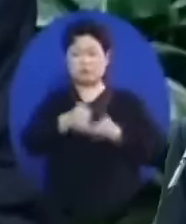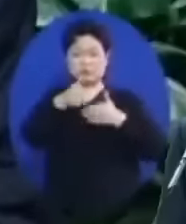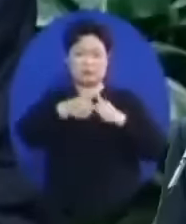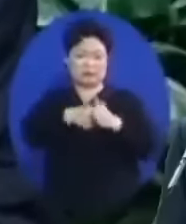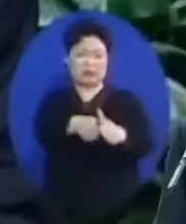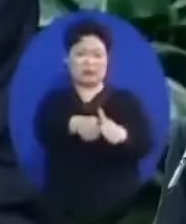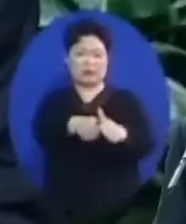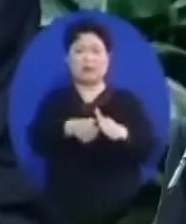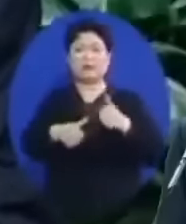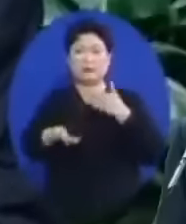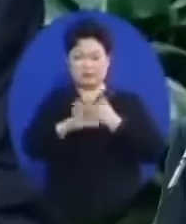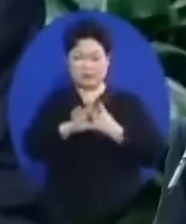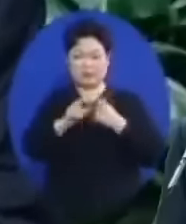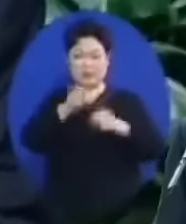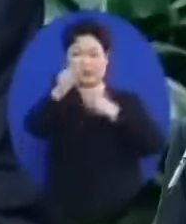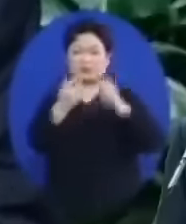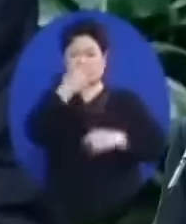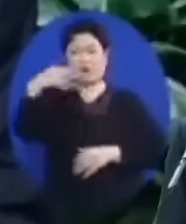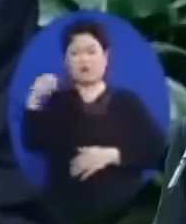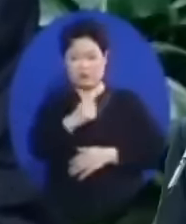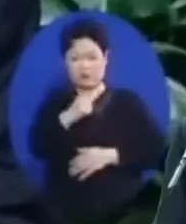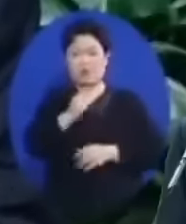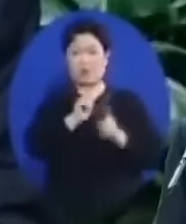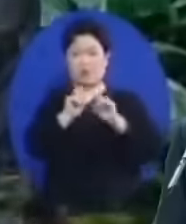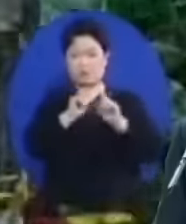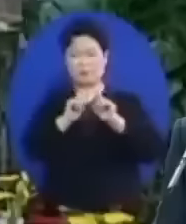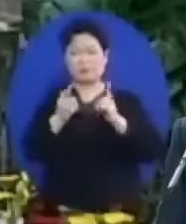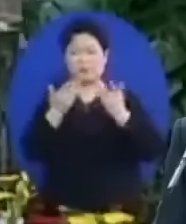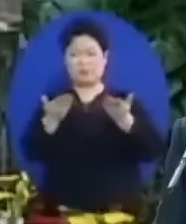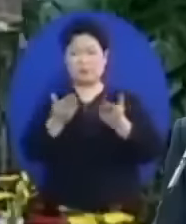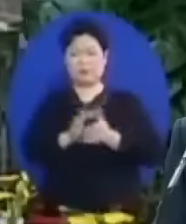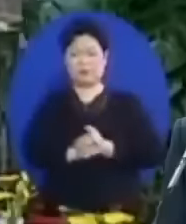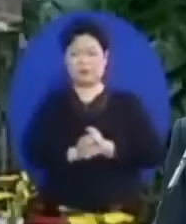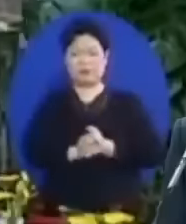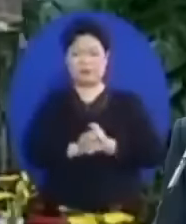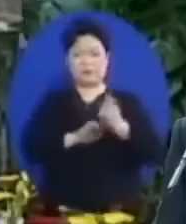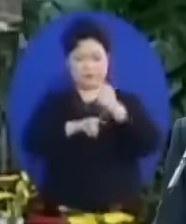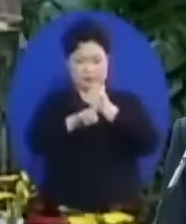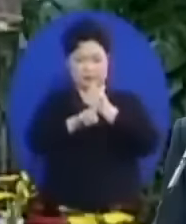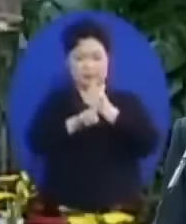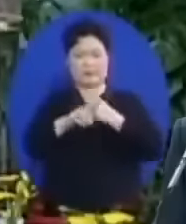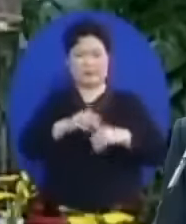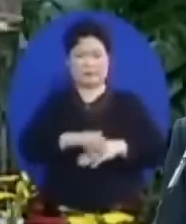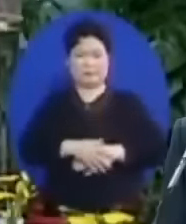따르기 시작하라. 그러면 영생을 얻는다고 말씀하는 것이 바로 거기에 있는 것입니다.